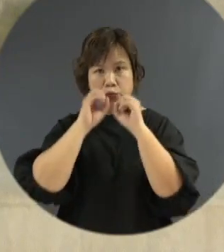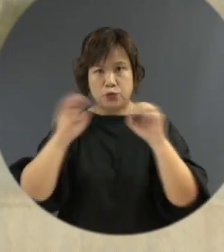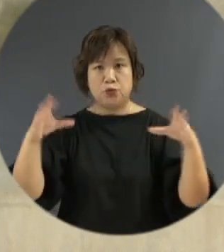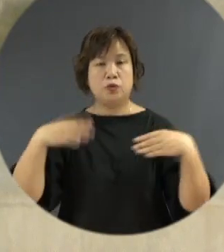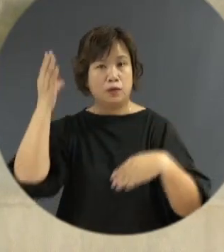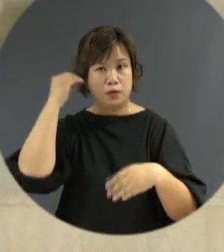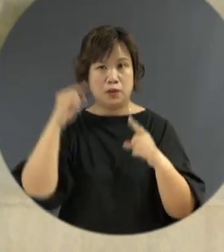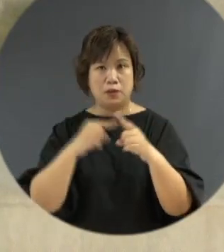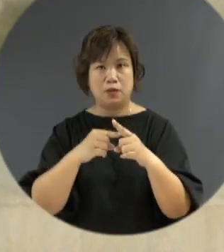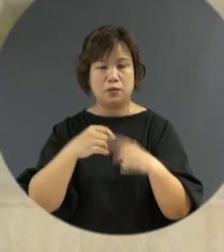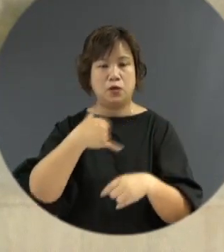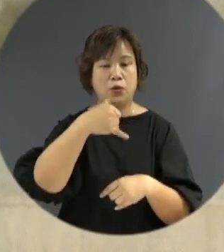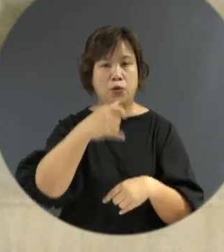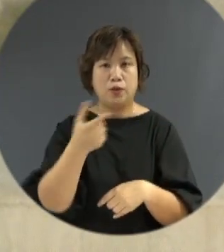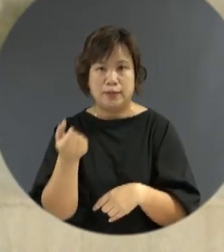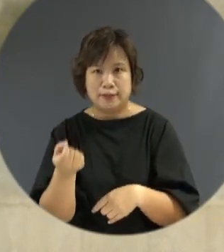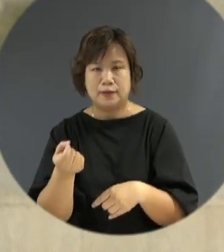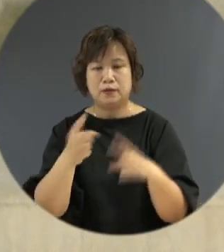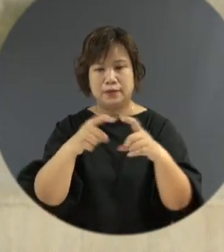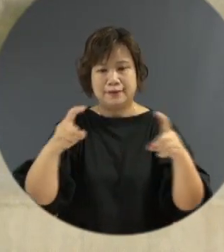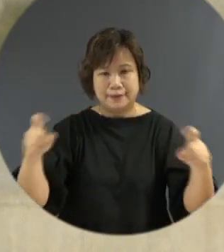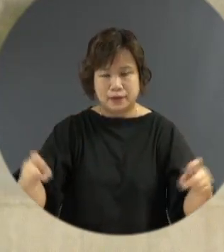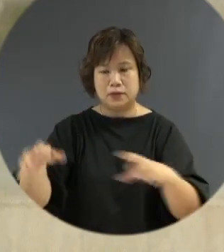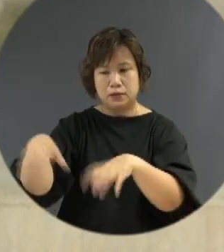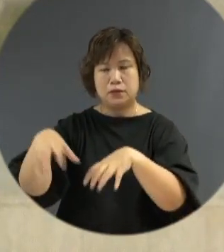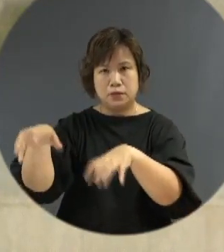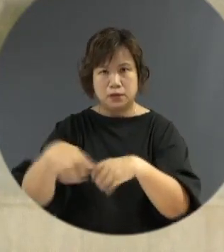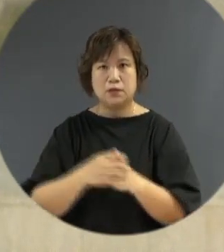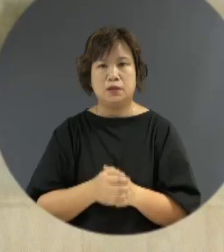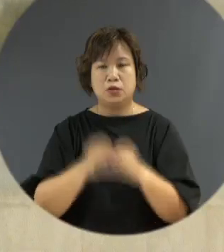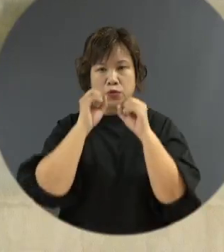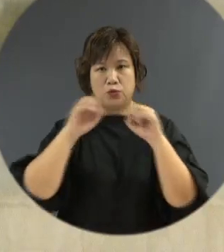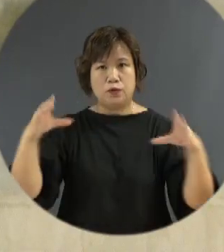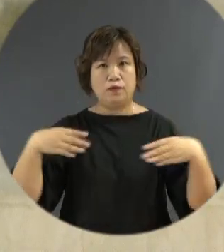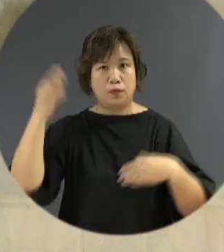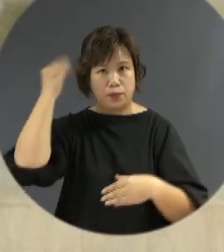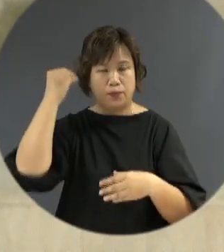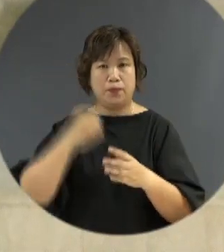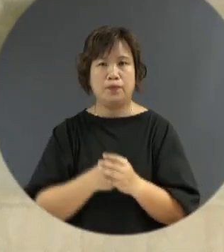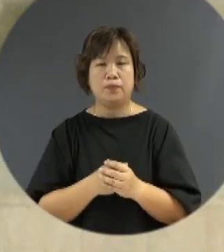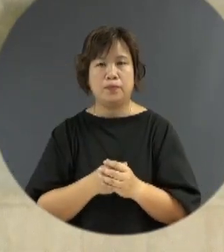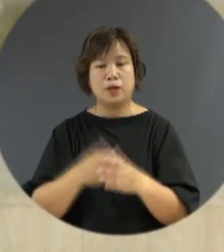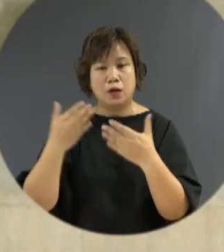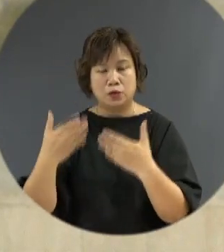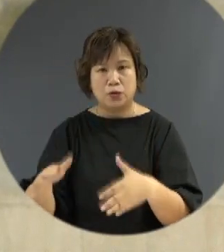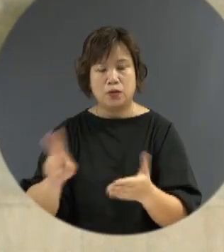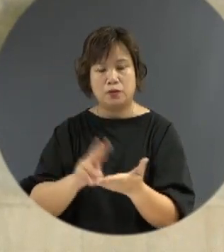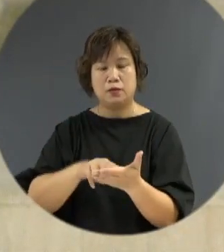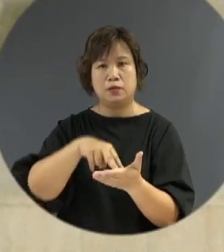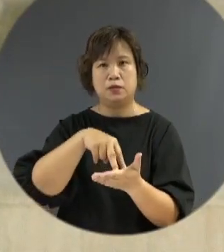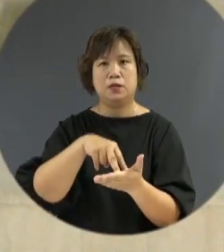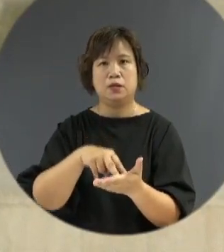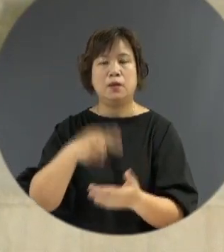小城市、乡村去传扬福音，后来成立显示